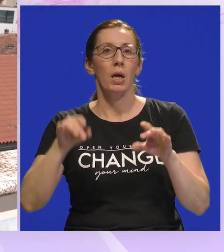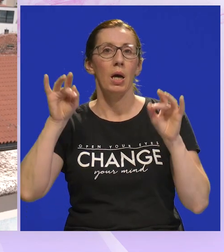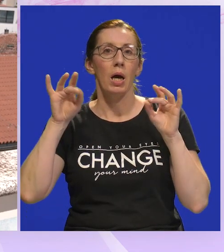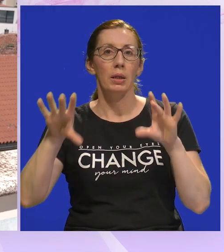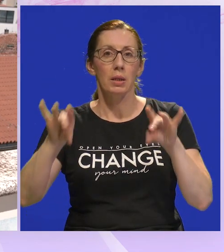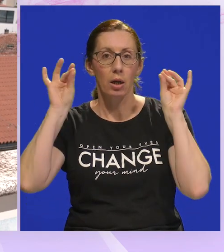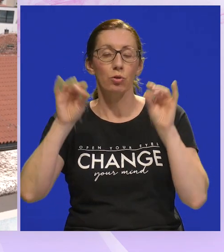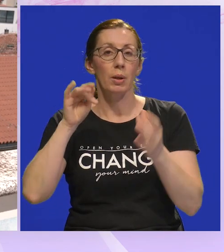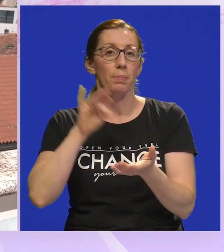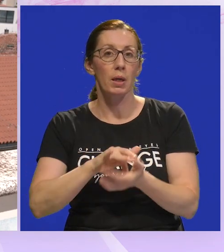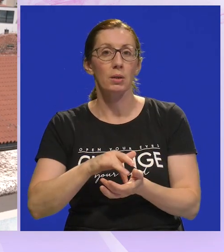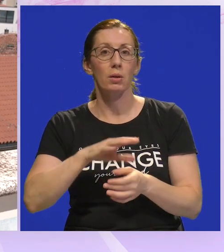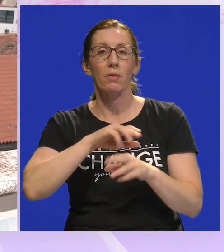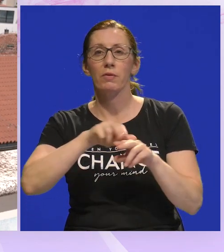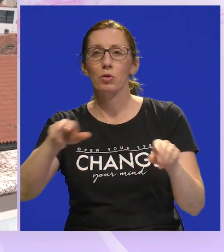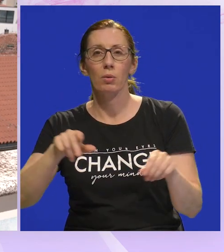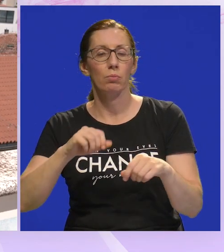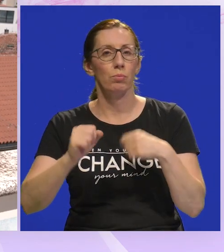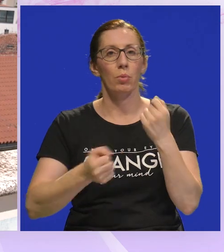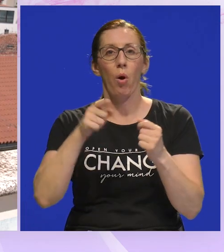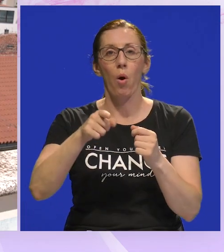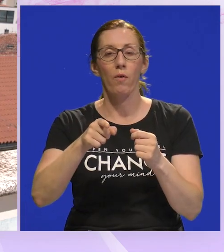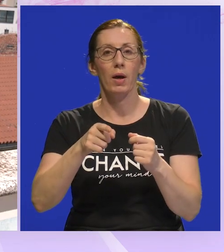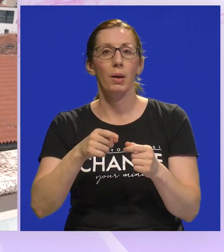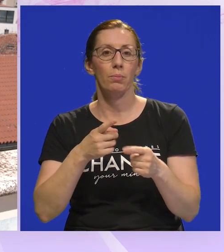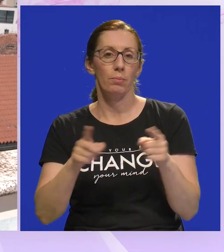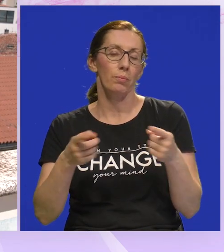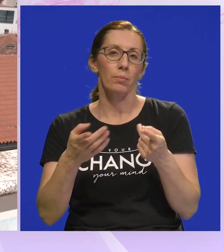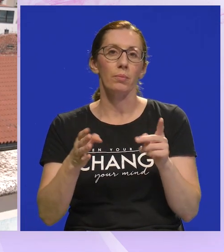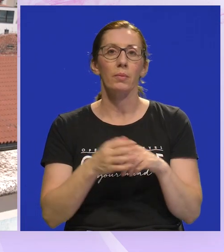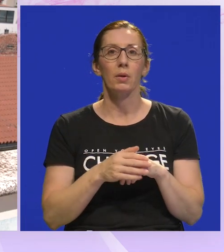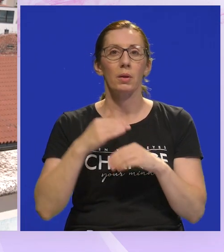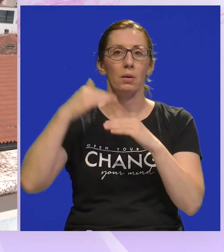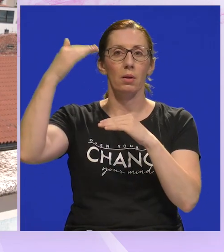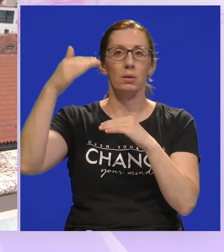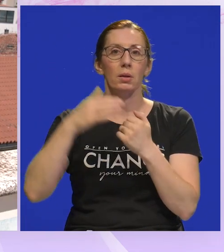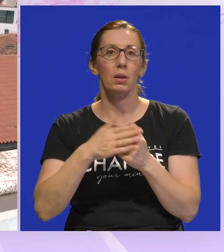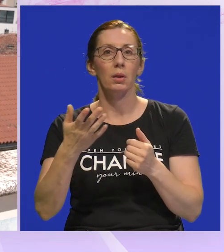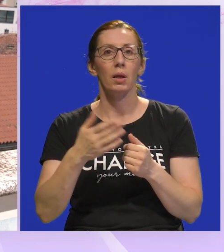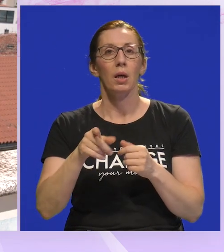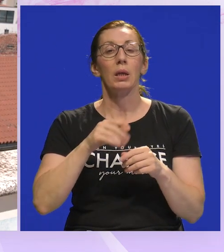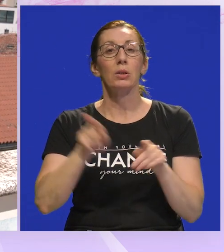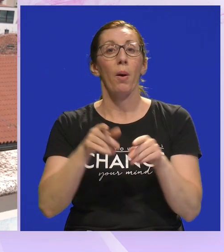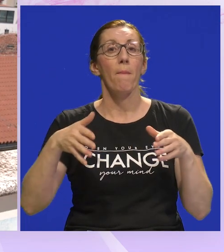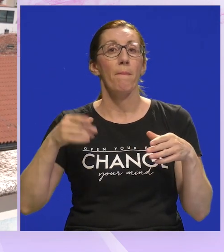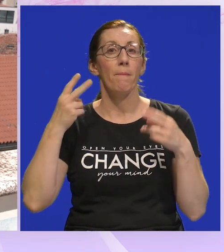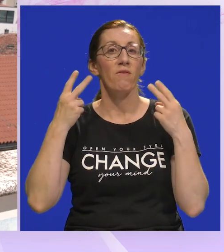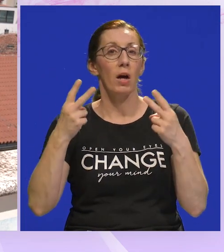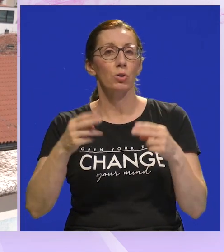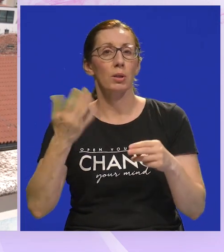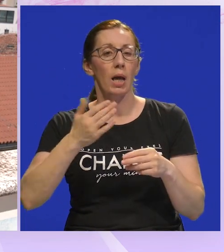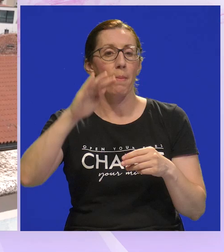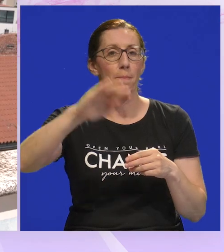se može naći mjesta za više događaja ove razine, a naravno da je bitno i za